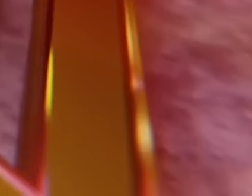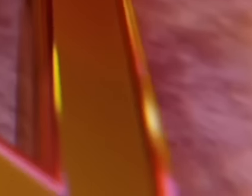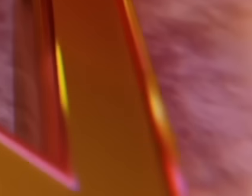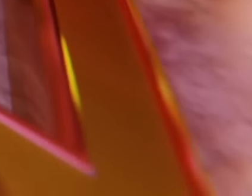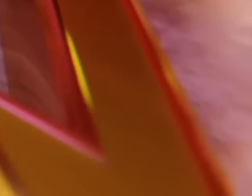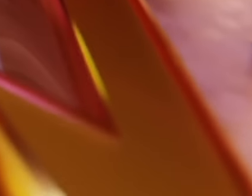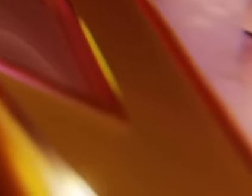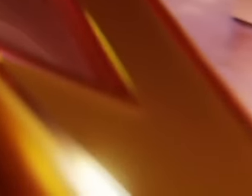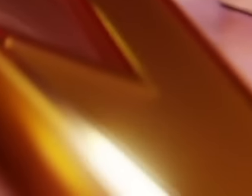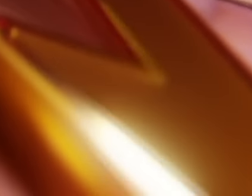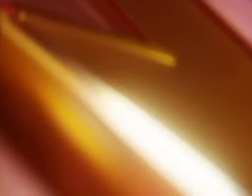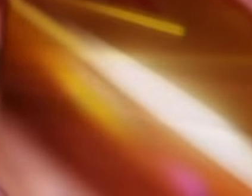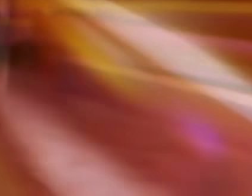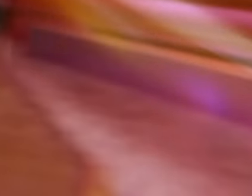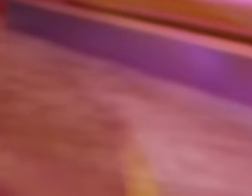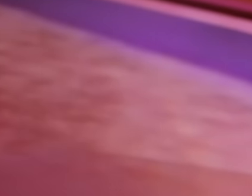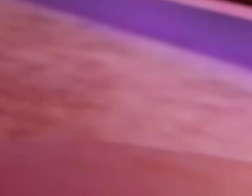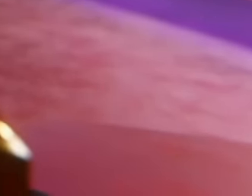هُجَّتَيْنِ يَا